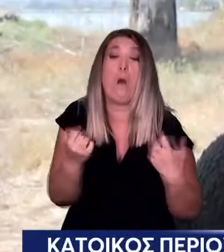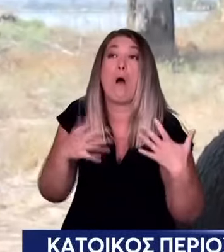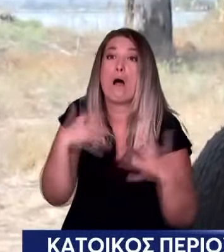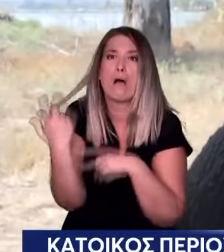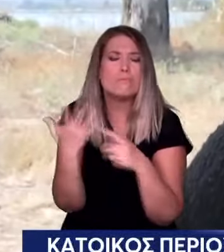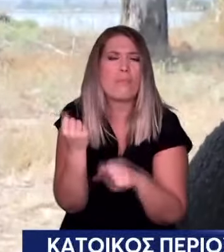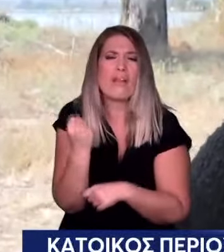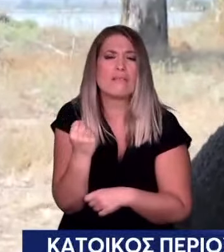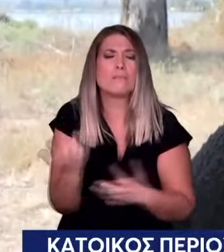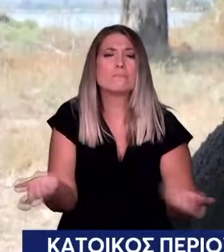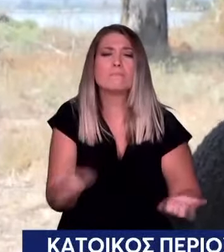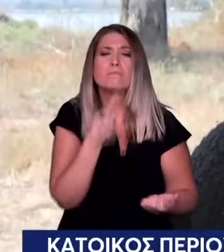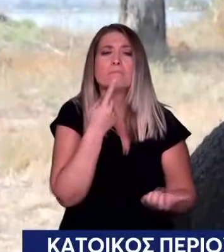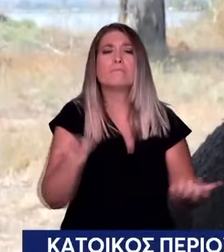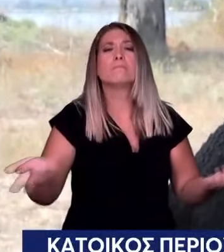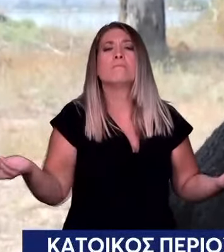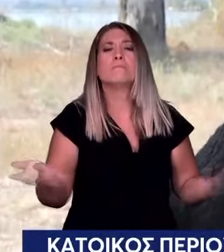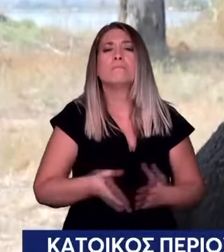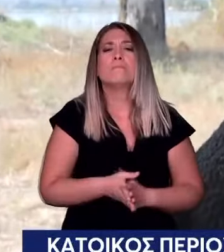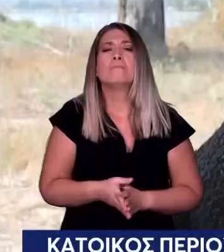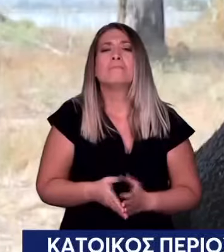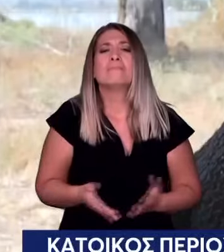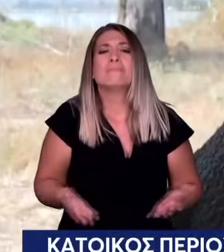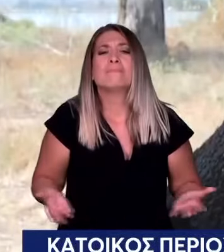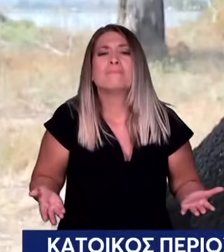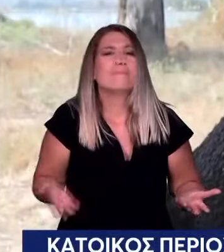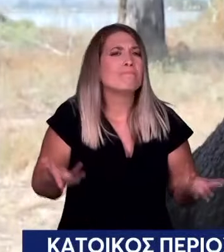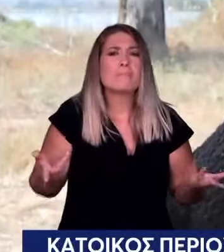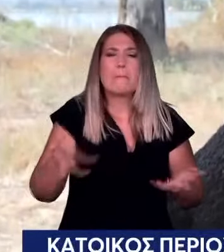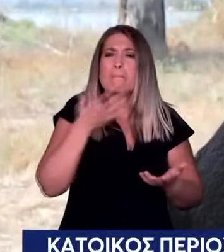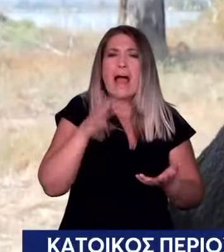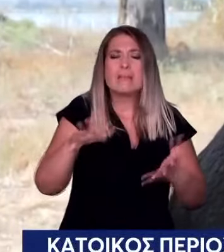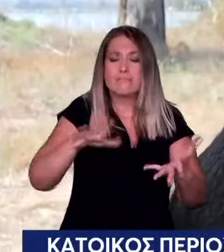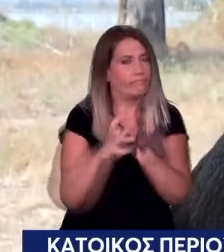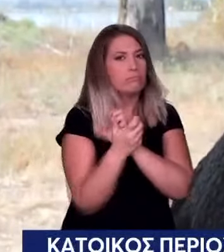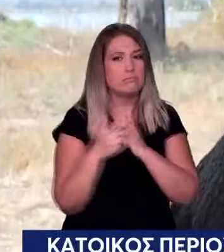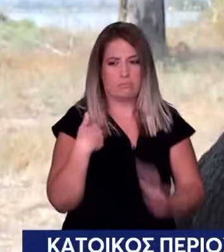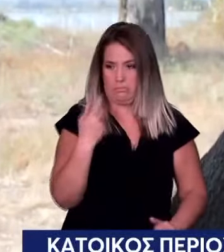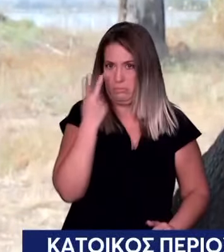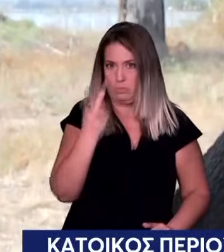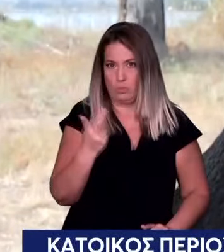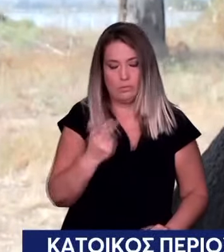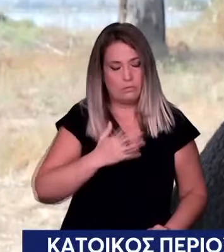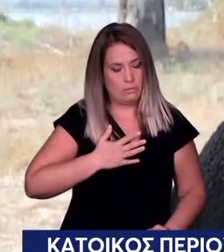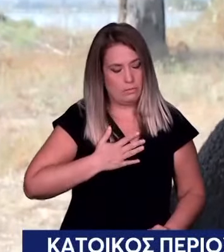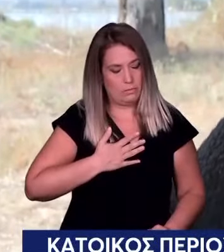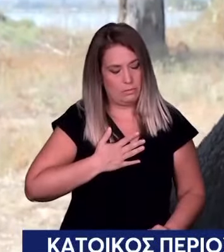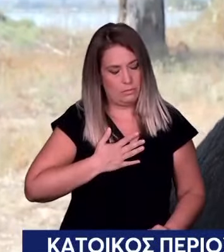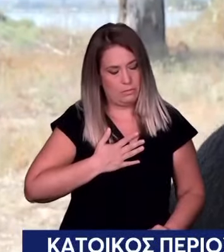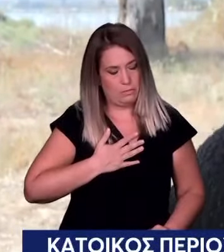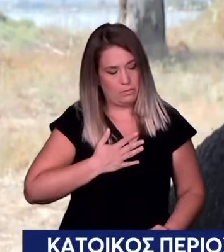και είχε χτυπηθεί το αυτοκίνητο οστικό κύμα. Δεν έχω δηλαδή κάποιο άλλο τρόπο